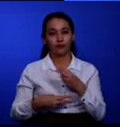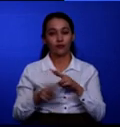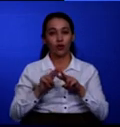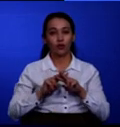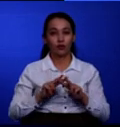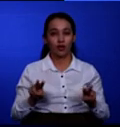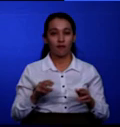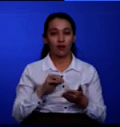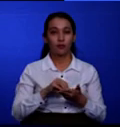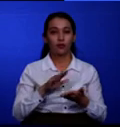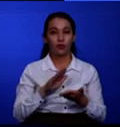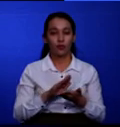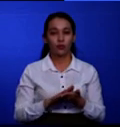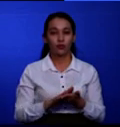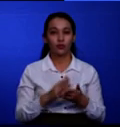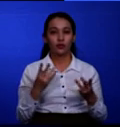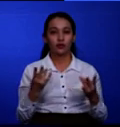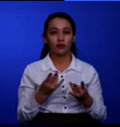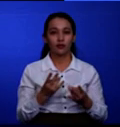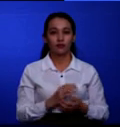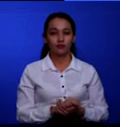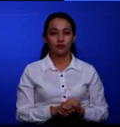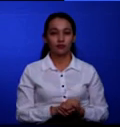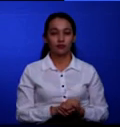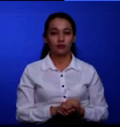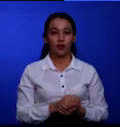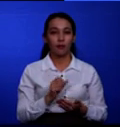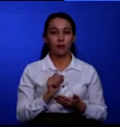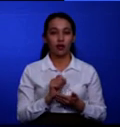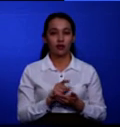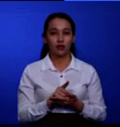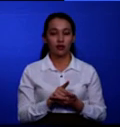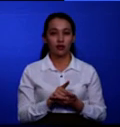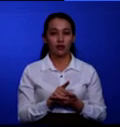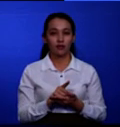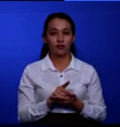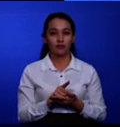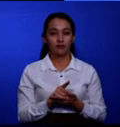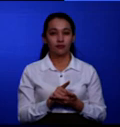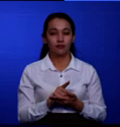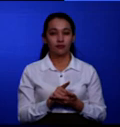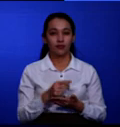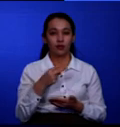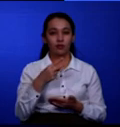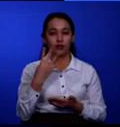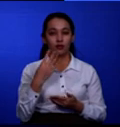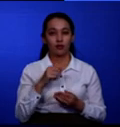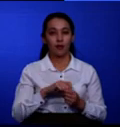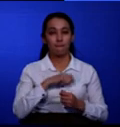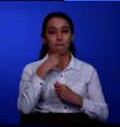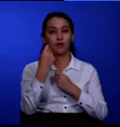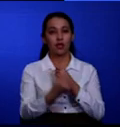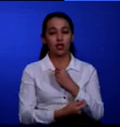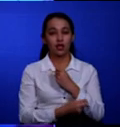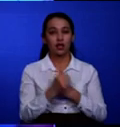barobarni mana shunga qarab qo'yasiz. Masalada ham 24 metr